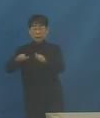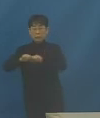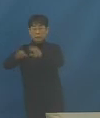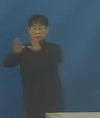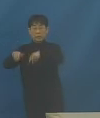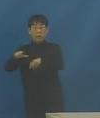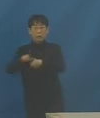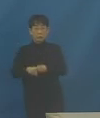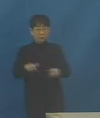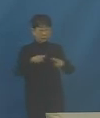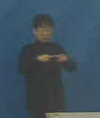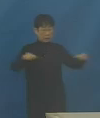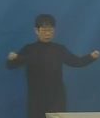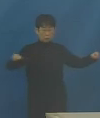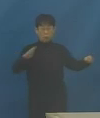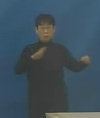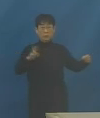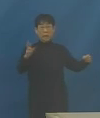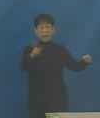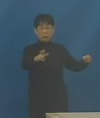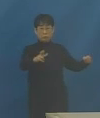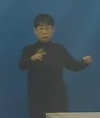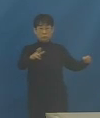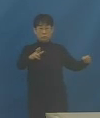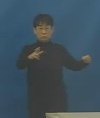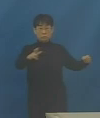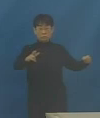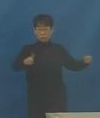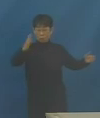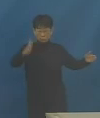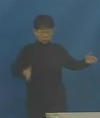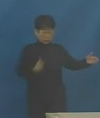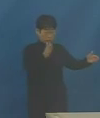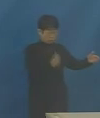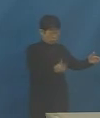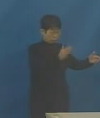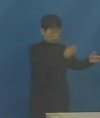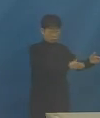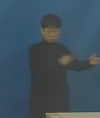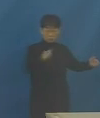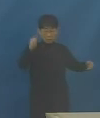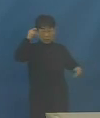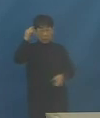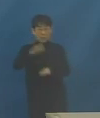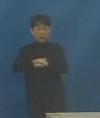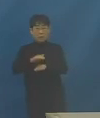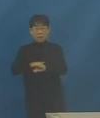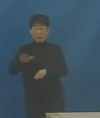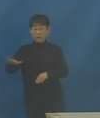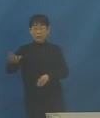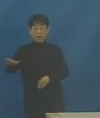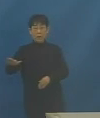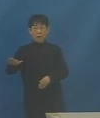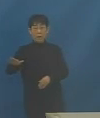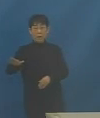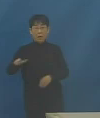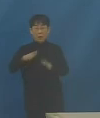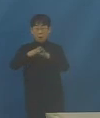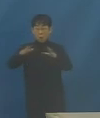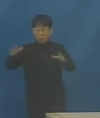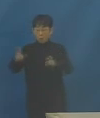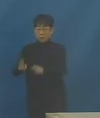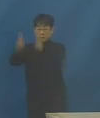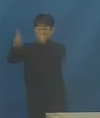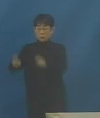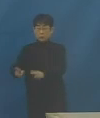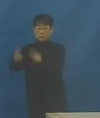jr を分割する時の考え方があったわけですよねそれであの大都市部の